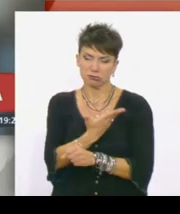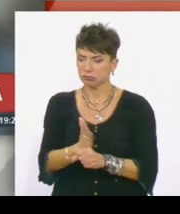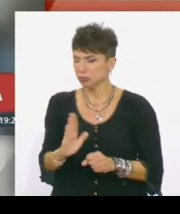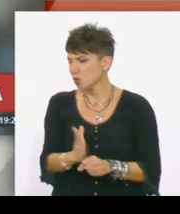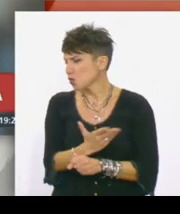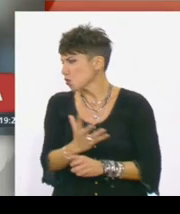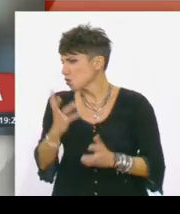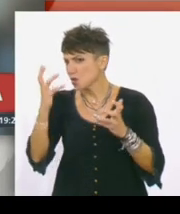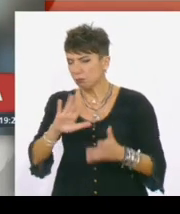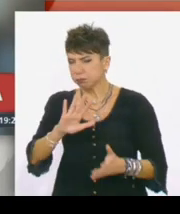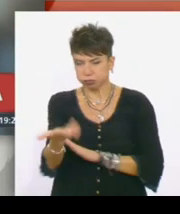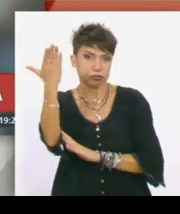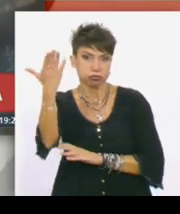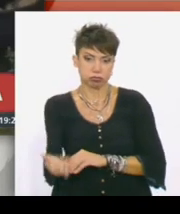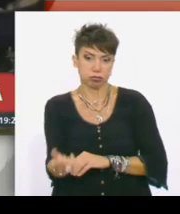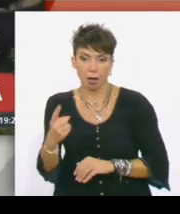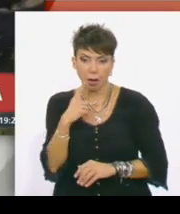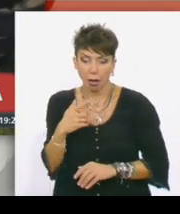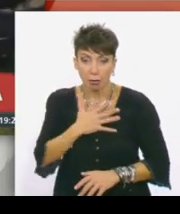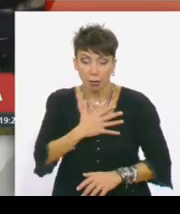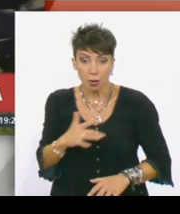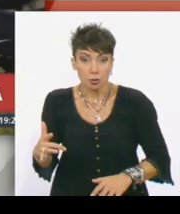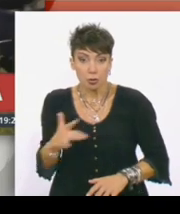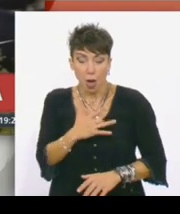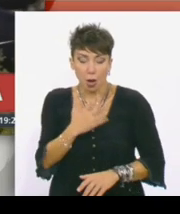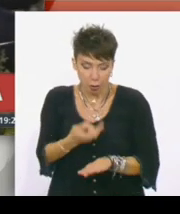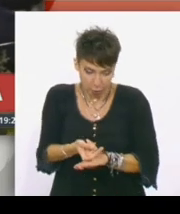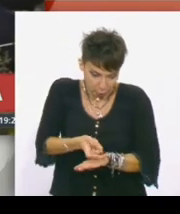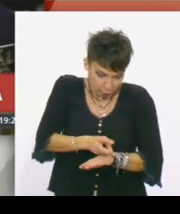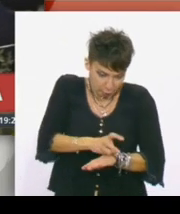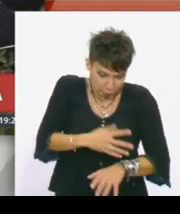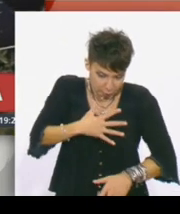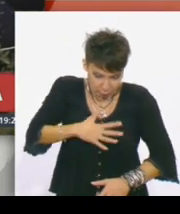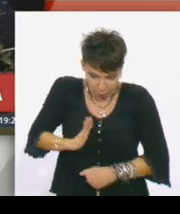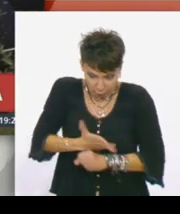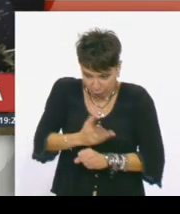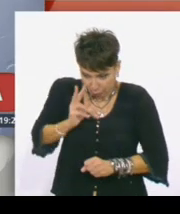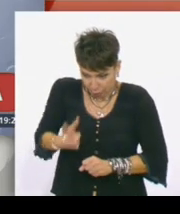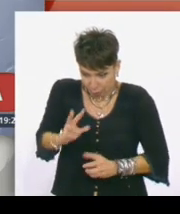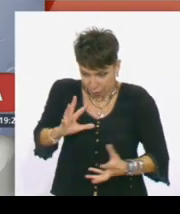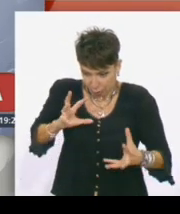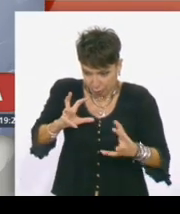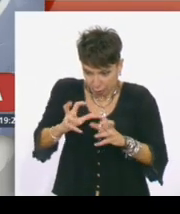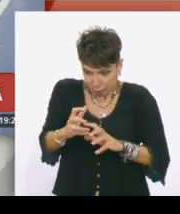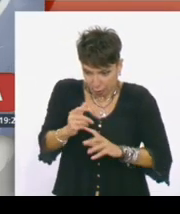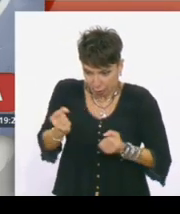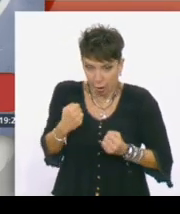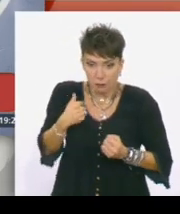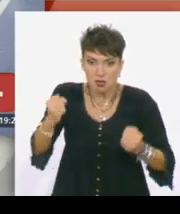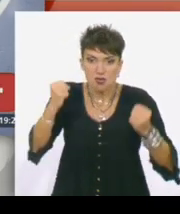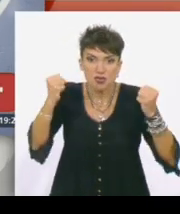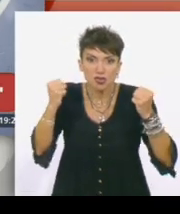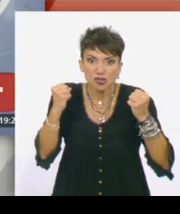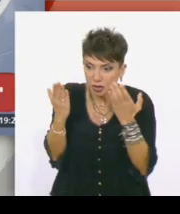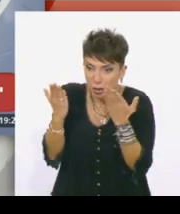σφοδρή σύγκρουση αναποδογύρισε. Όπως λέει ο ίδιος, κατάφερε να βγει ελαφρά τραυματισμένος από το κατεστραμμένο αυτοκίνητο. Κατάφερα και βγήκα ζωντανός μέσα από